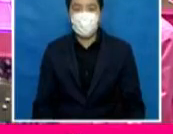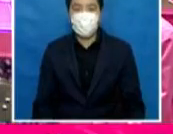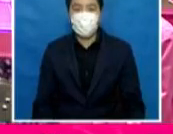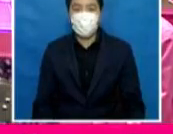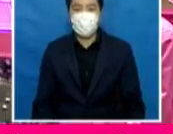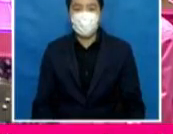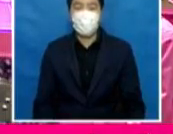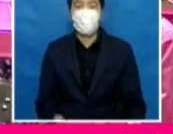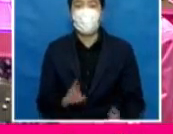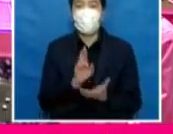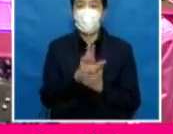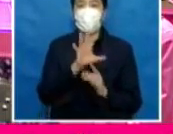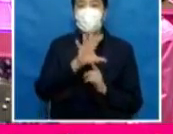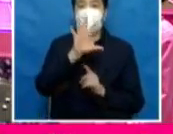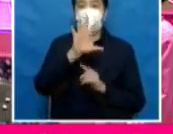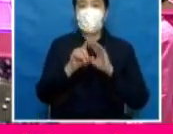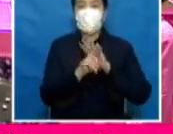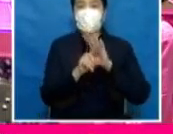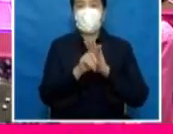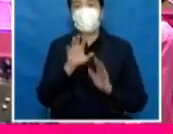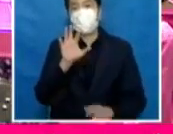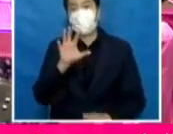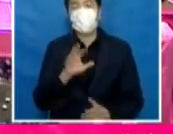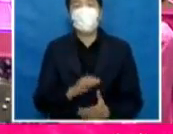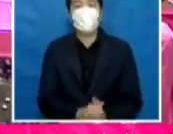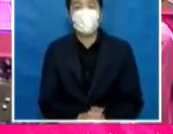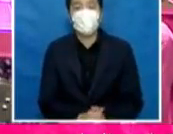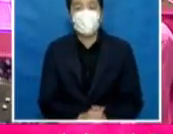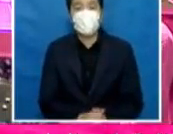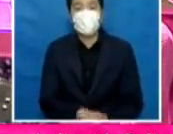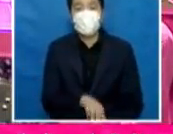อันดับที่5หมุนครั้งที่5เลขที่ออก